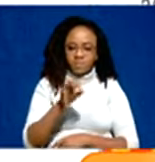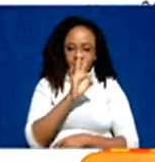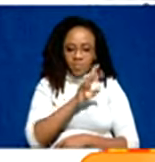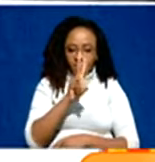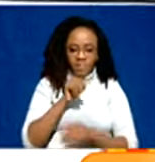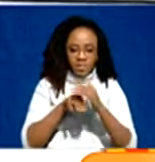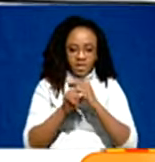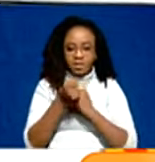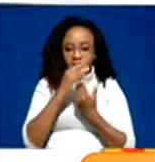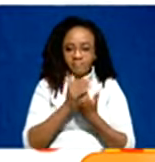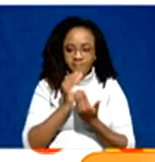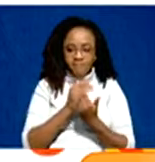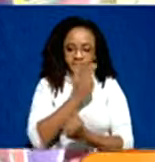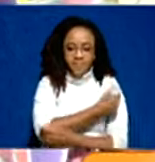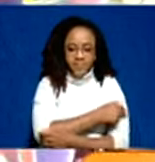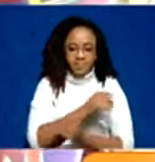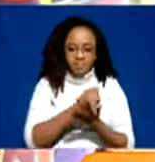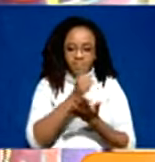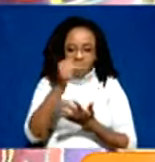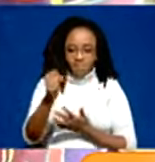kupokea matibabu katika hospitali ya rufaa ya